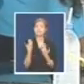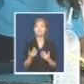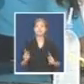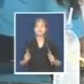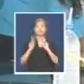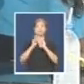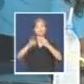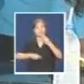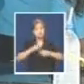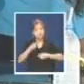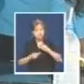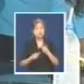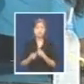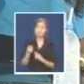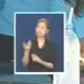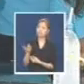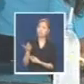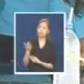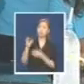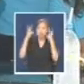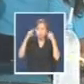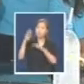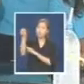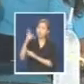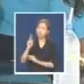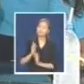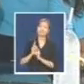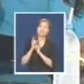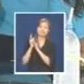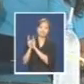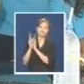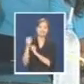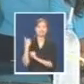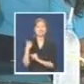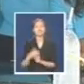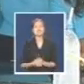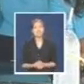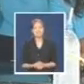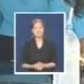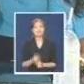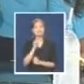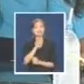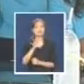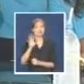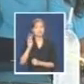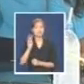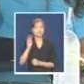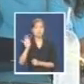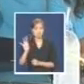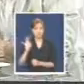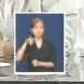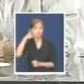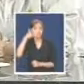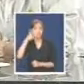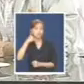นิดเนี่ยก็รับไม่ไหวถ้านิ้วหากำลังถึงปฏิบัติการดูแลของทีมตอนนี้ผมจะติดต่อนะครับก็ 1569ถึง 5หัวก้าวหน้า